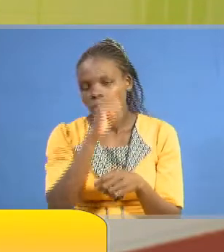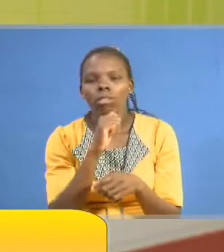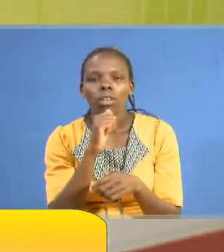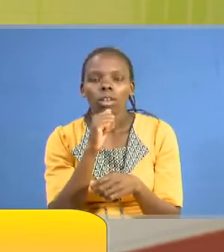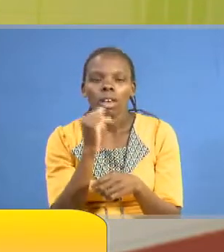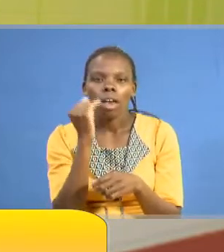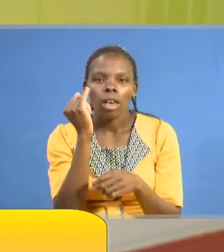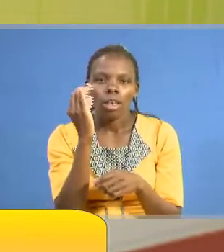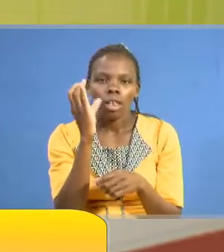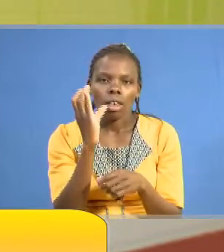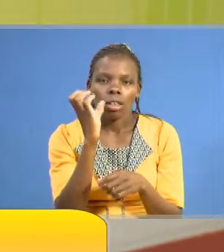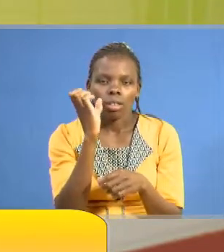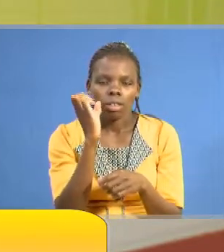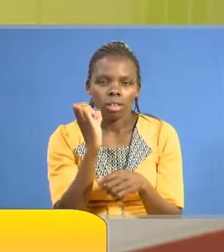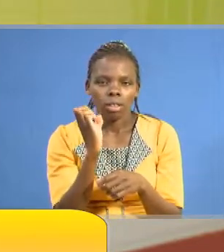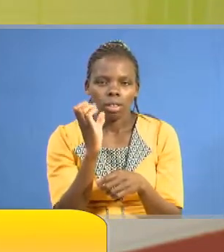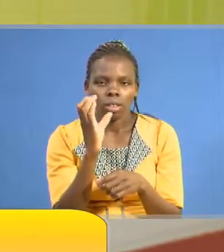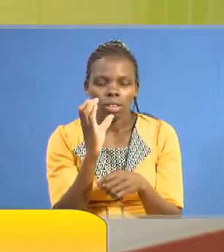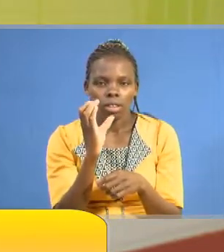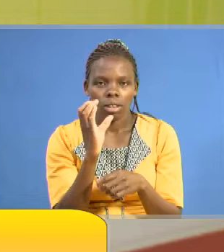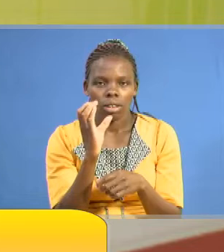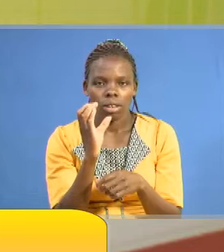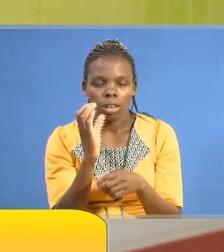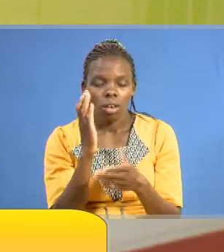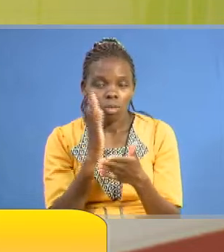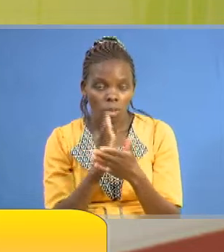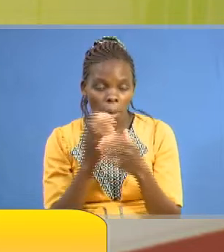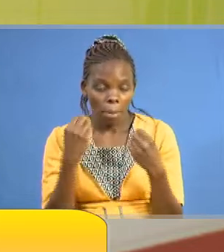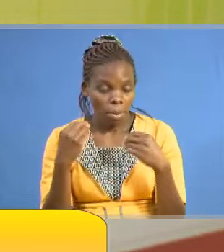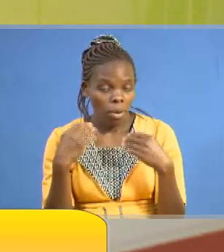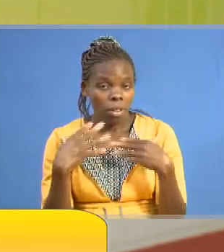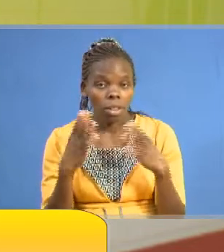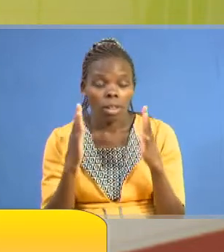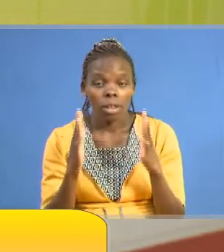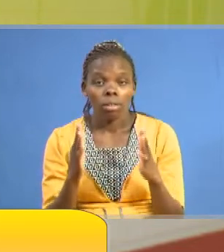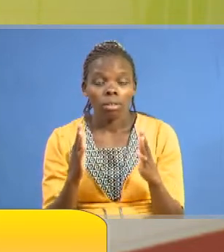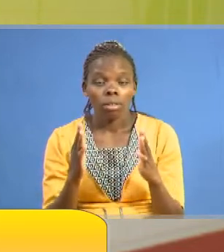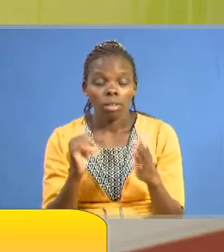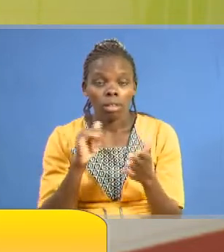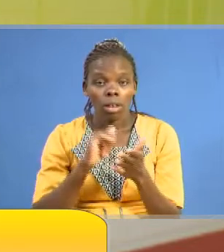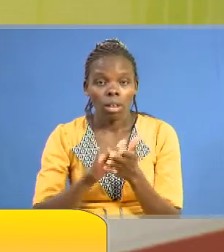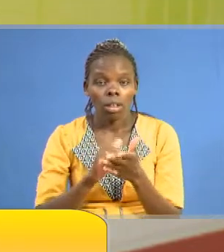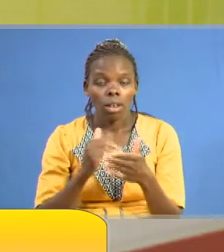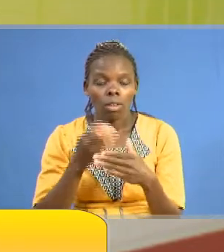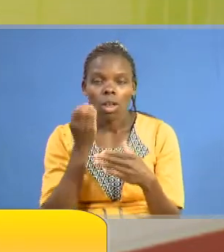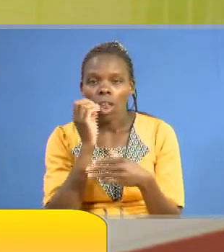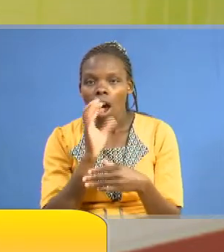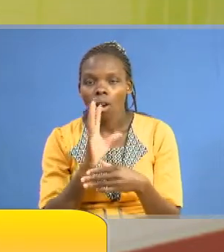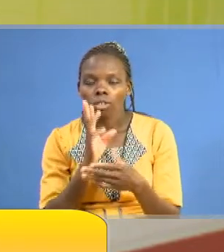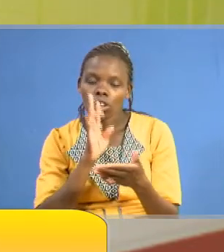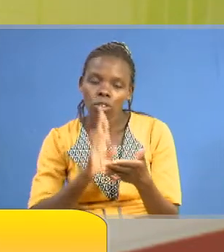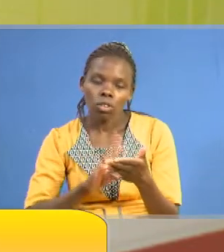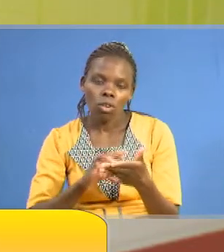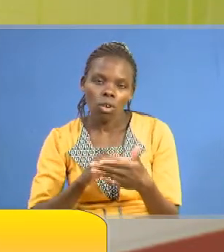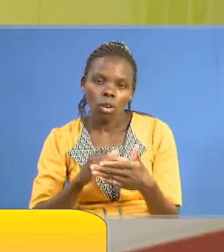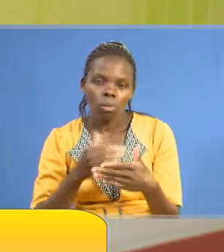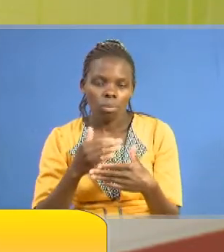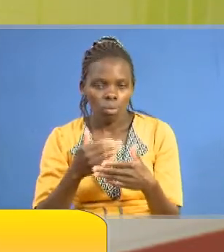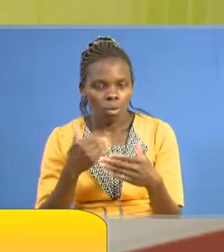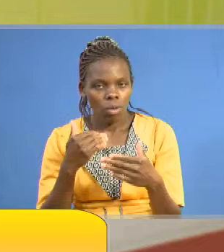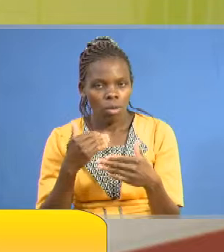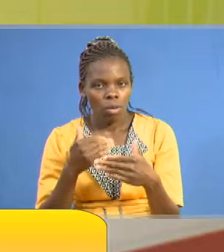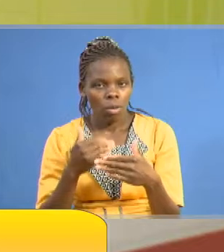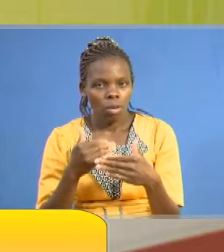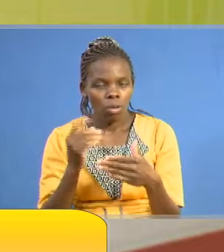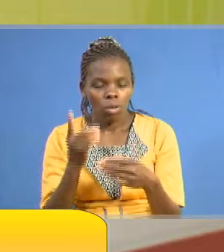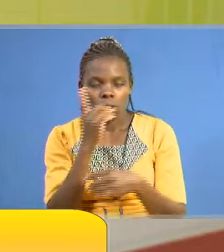uchaguzi I.E.C. imewahakikishia wananchi kuwa inakusudia kutangaza matokeo baadaye hii leo. Kulikuwa na wasiwasi kuwa